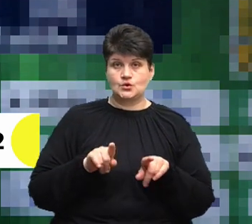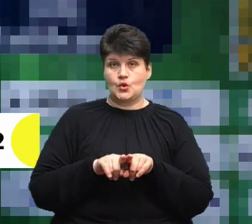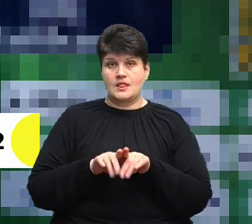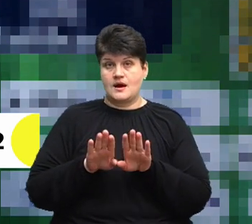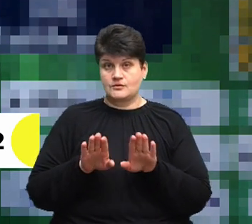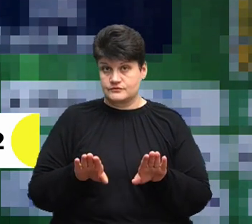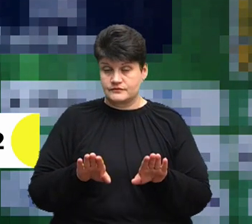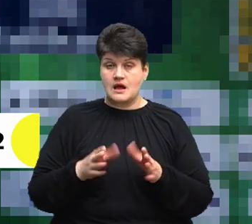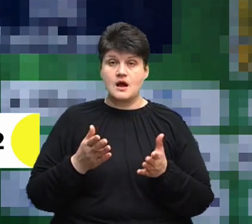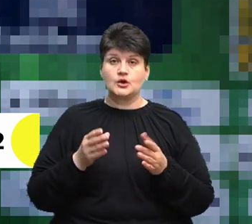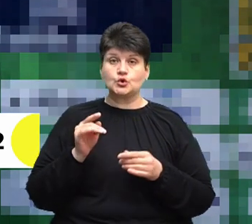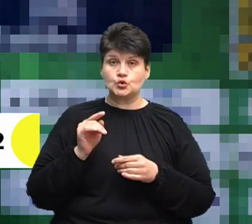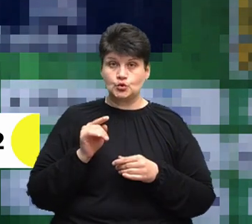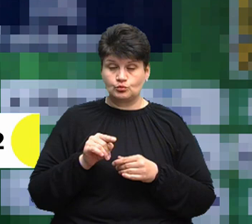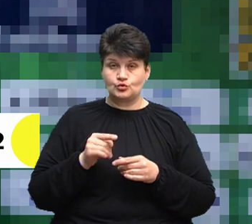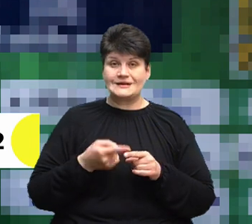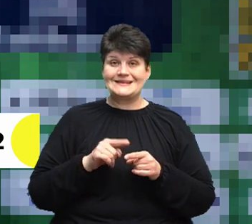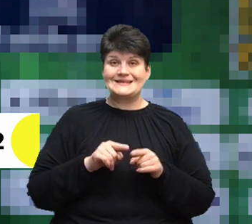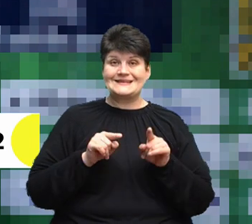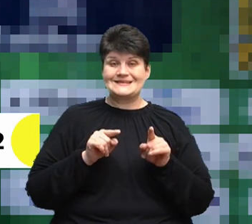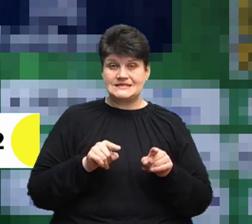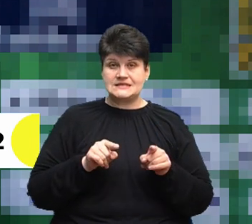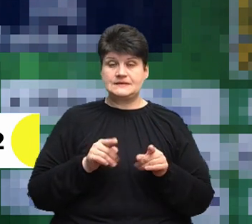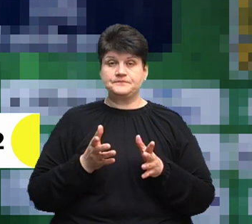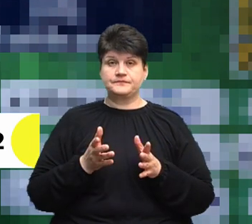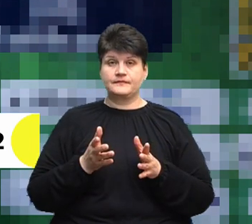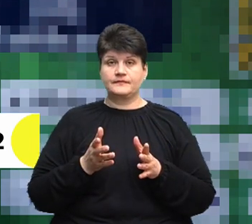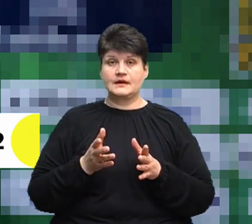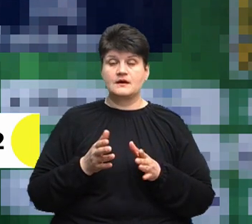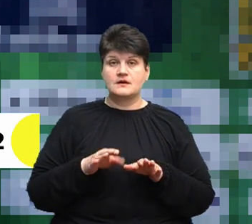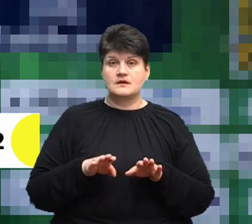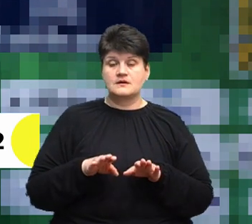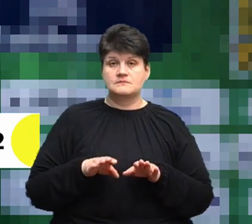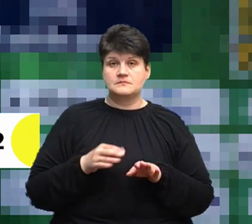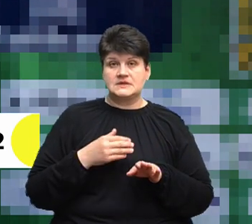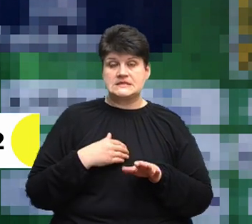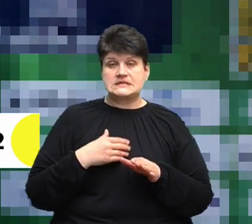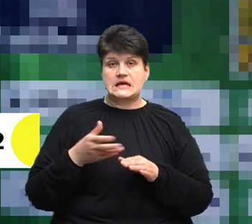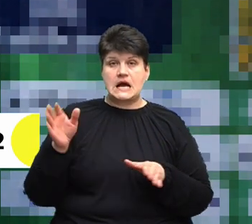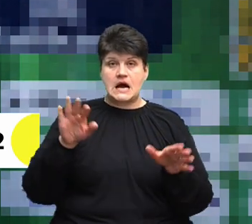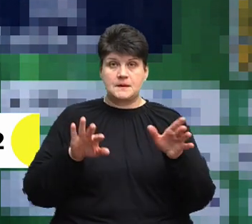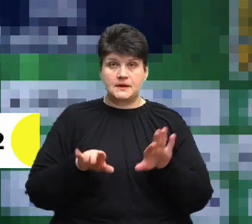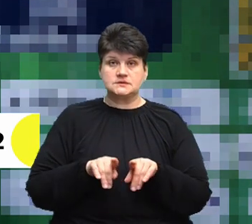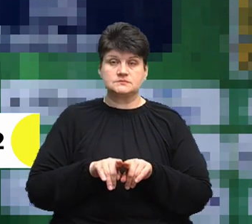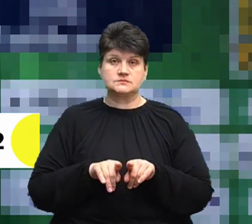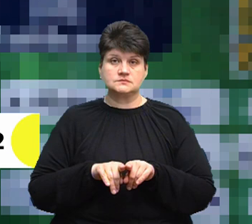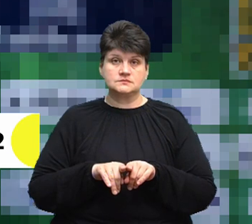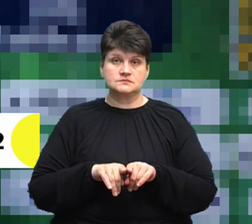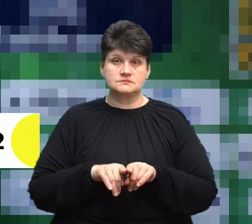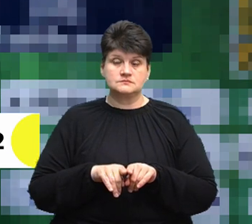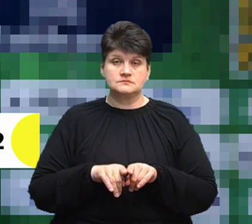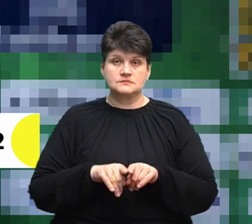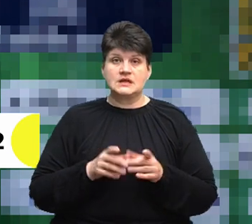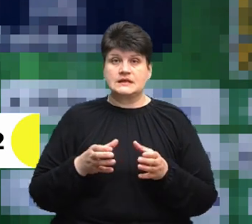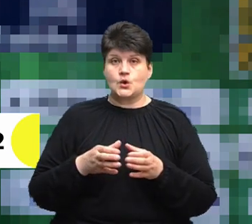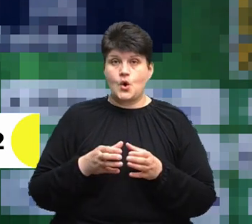Тому ці десь Полісся було тяжкувати нам, десь з Карпатами також. З такими командами, як